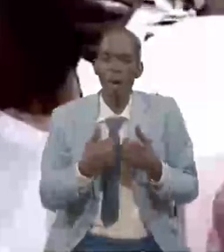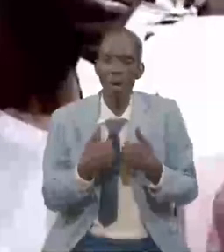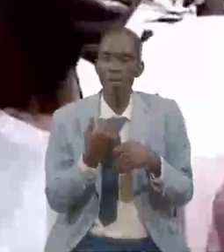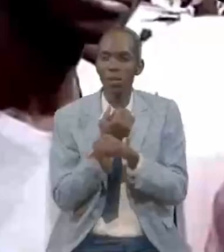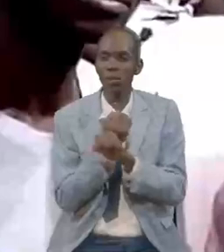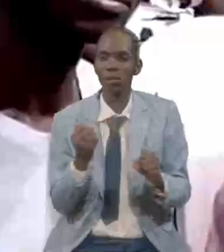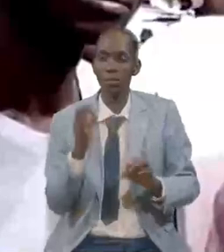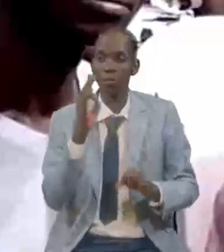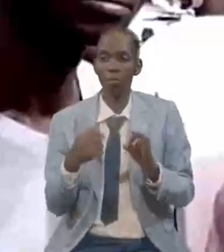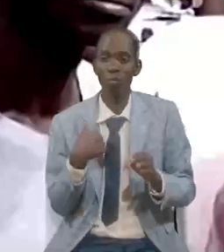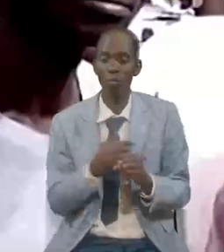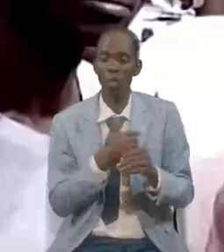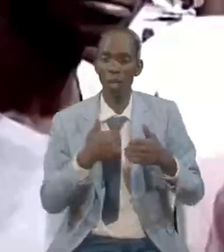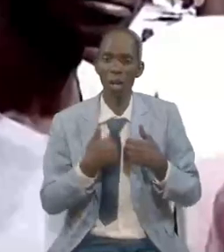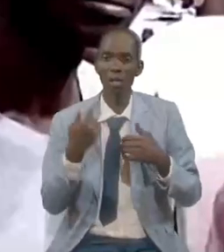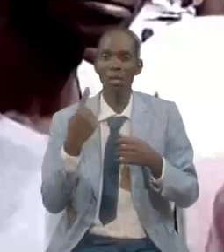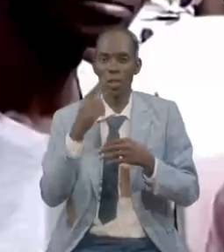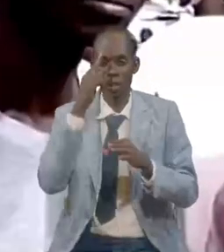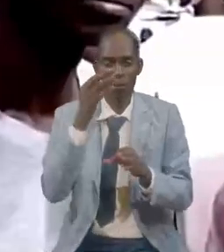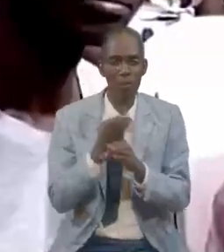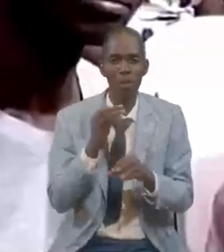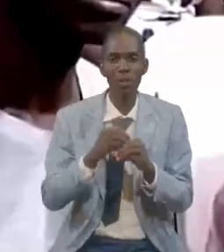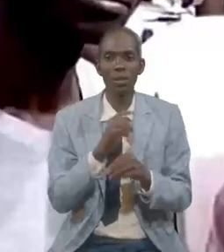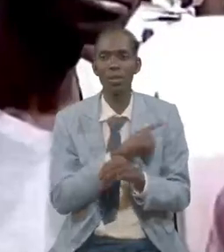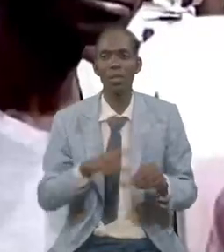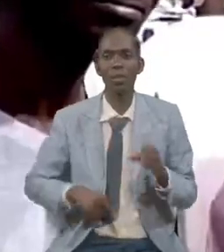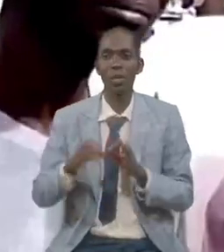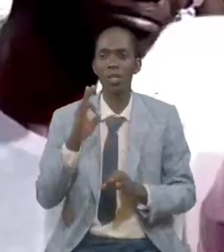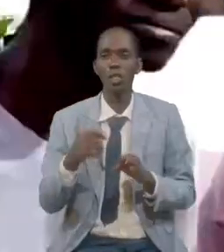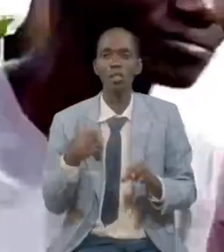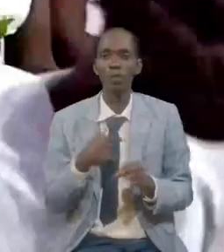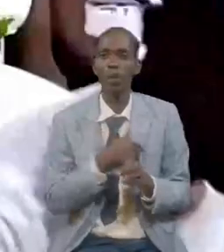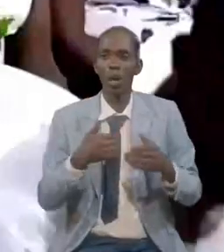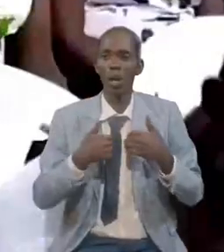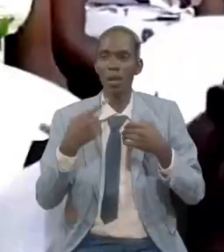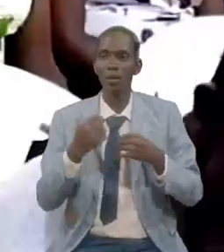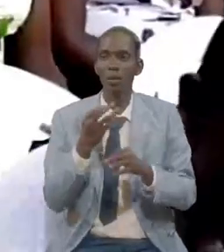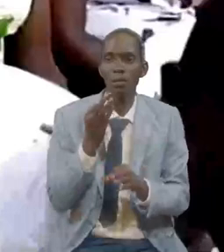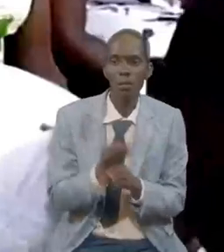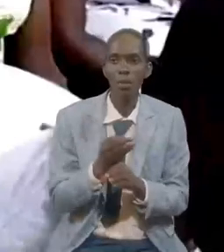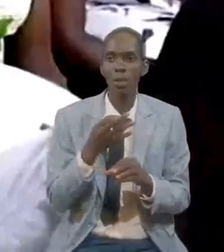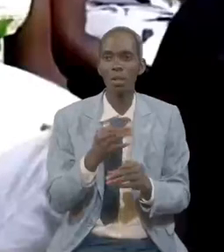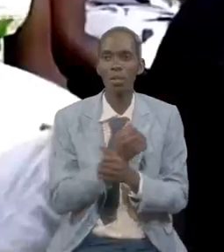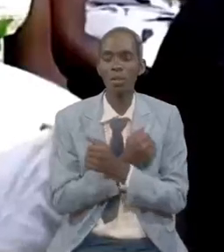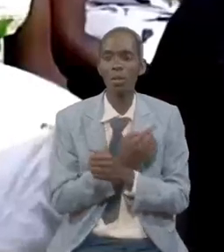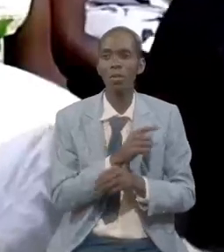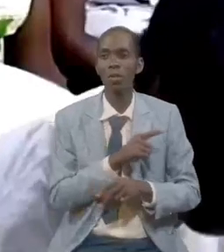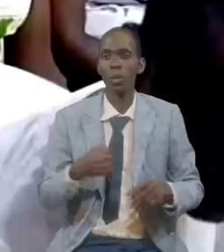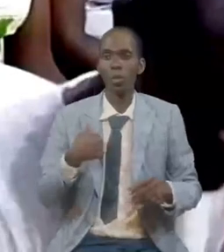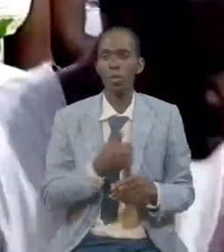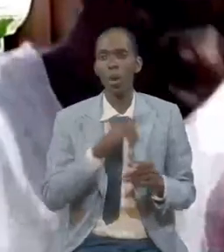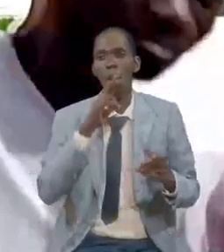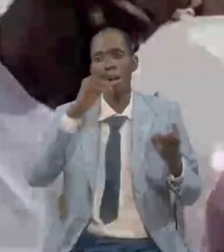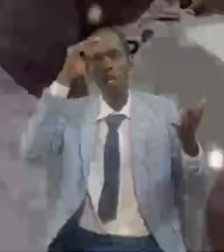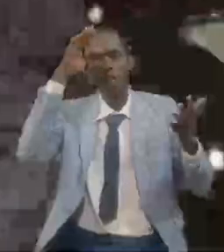en Christ, quand on a la confiance que nous avons vécu pour le Seigneur, nous espérons la